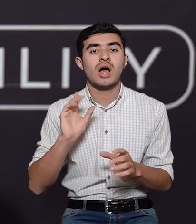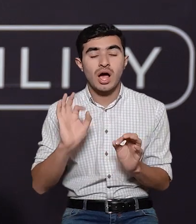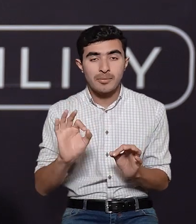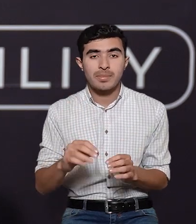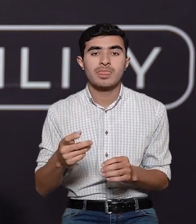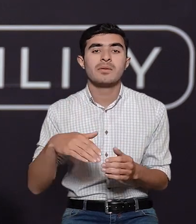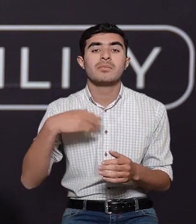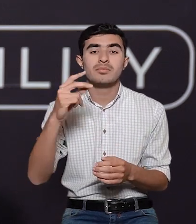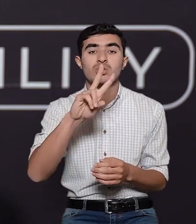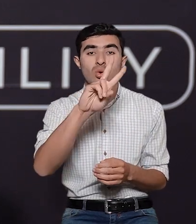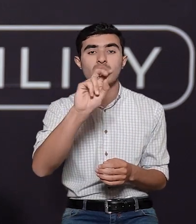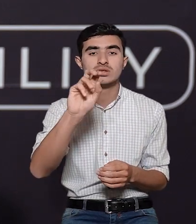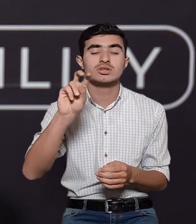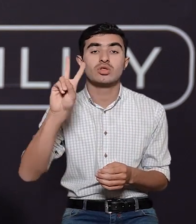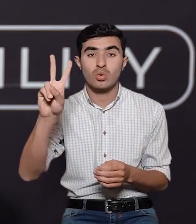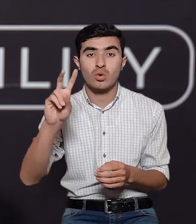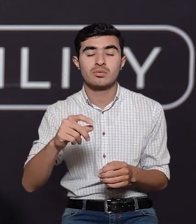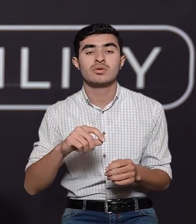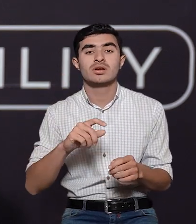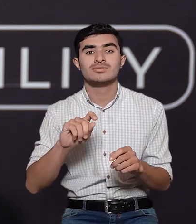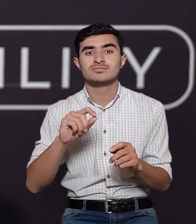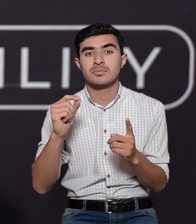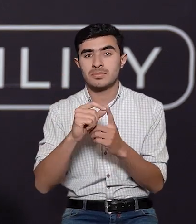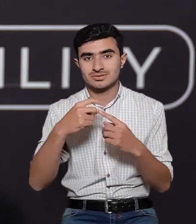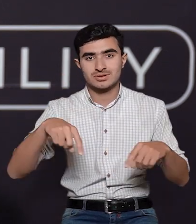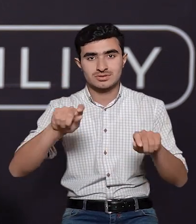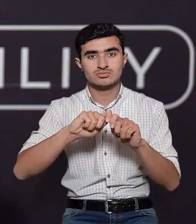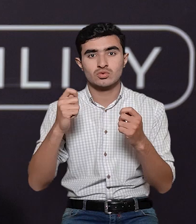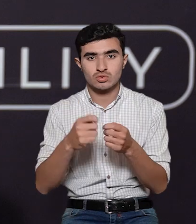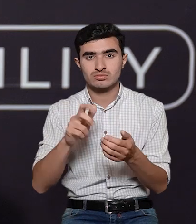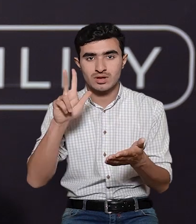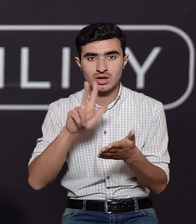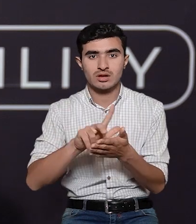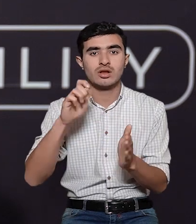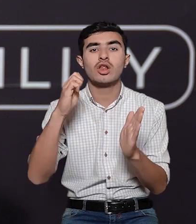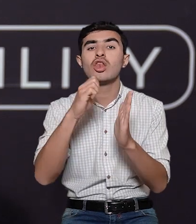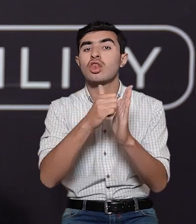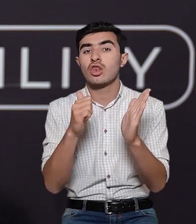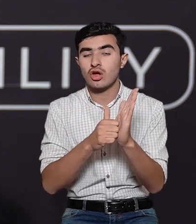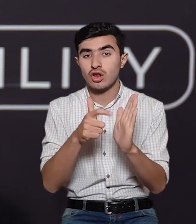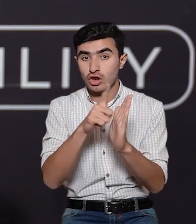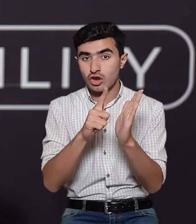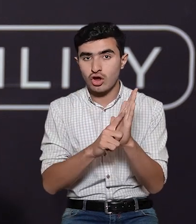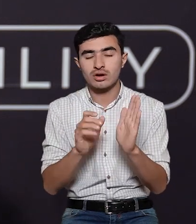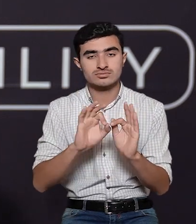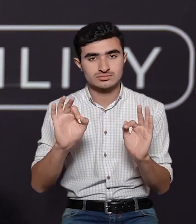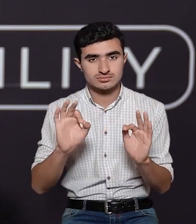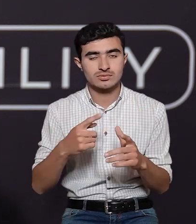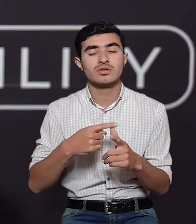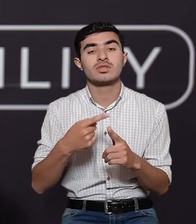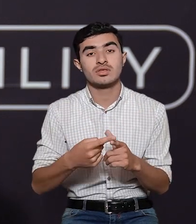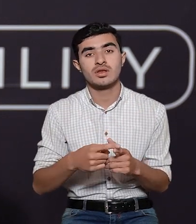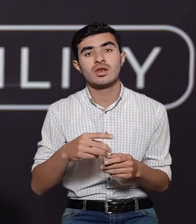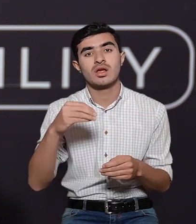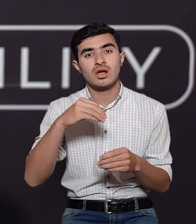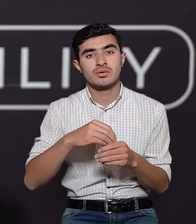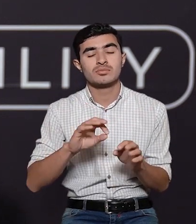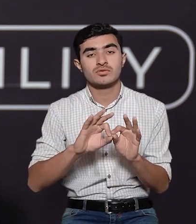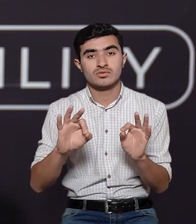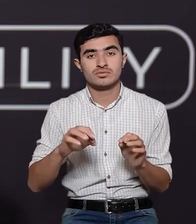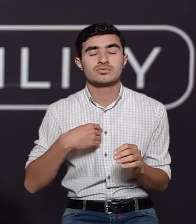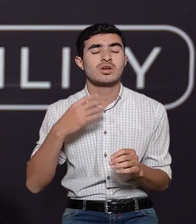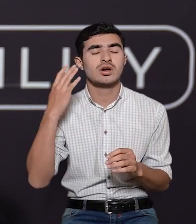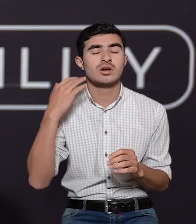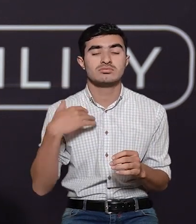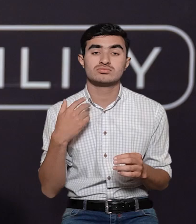جب قومی ریفارمز بھی 2002 کے اندر ہم نے فائنلائز کیے، جس میں ہم شہری دفاع کو ایکٹیویٹ کر رہے تھے، تو وہ آئی وش